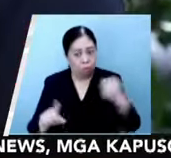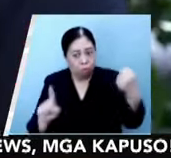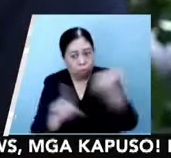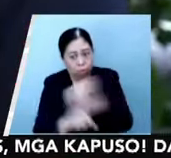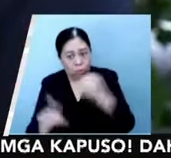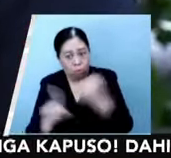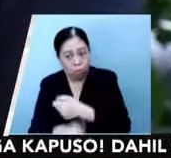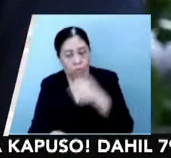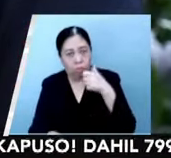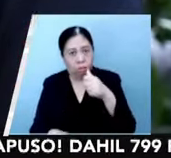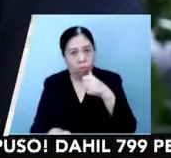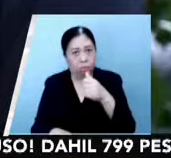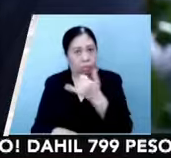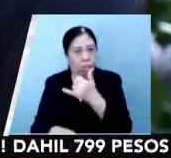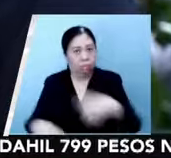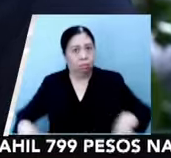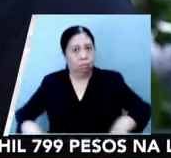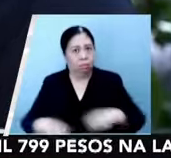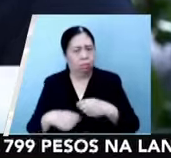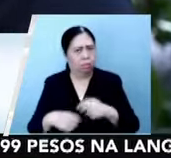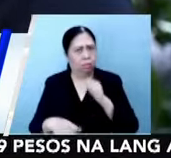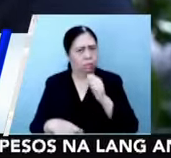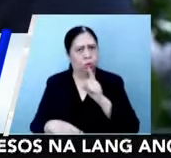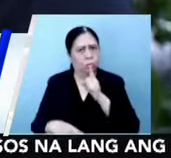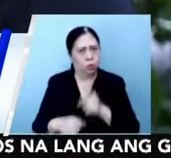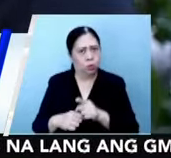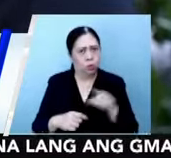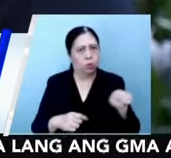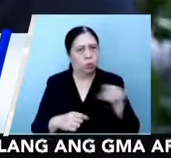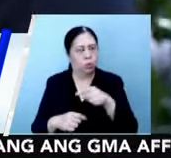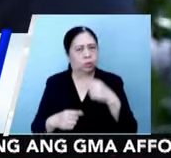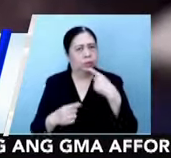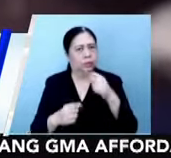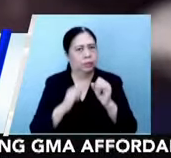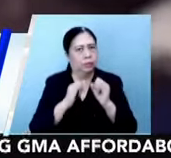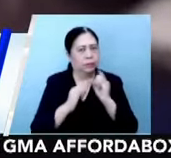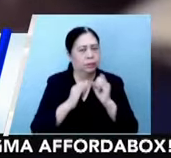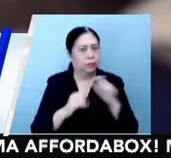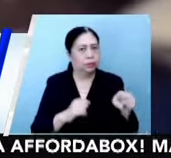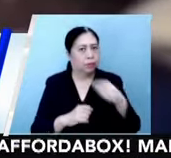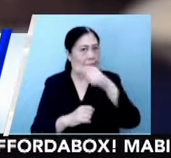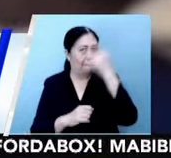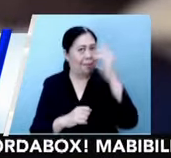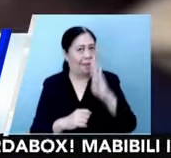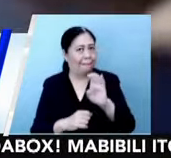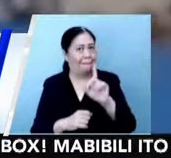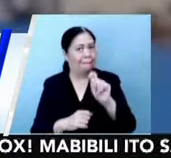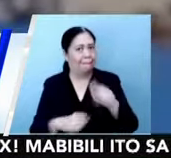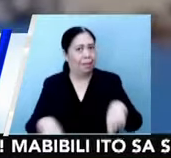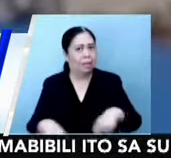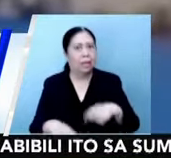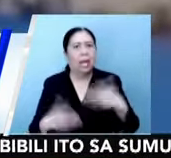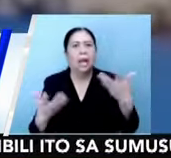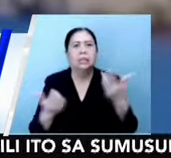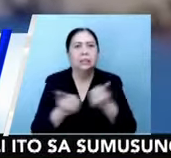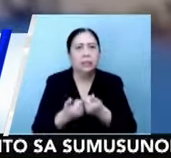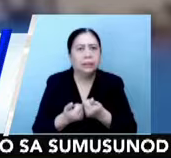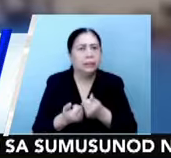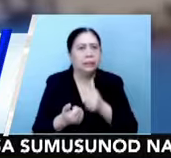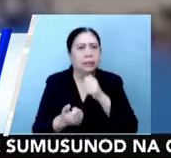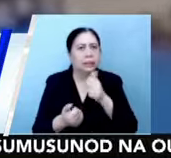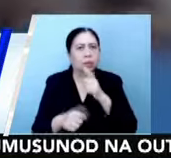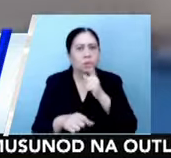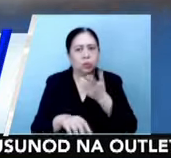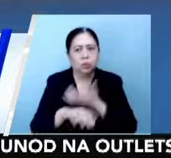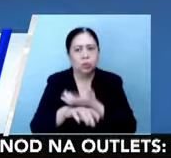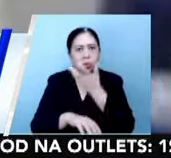Sa panayam ng digital news website na Archipelago News, iginiit ng black belter na aksidente at hindi sadya ang nangyari